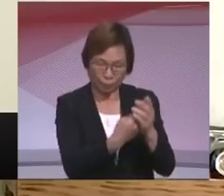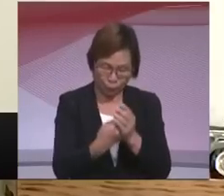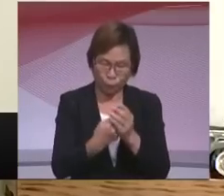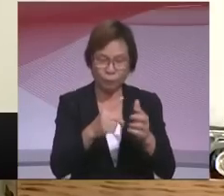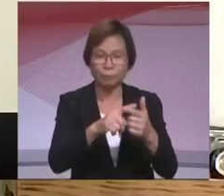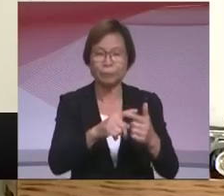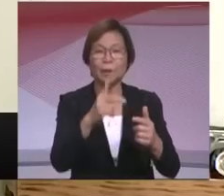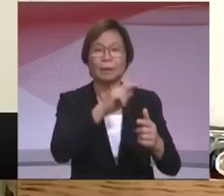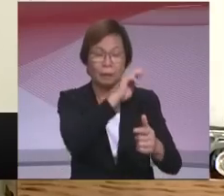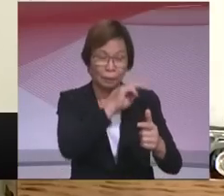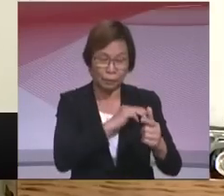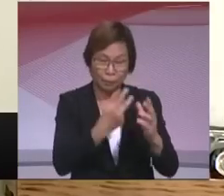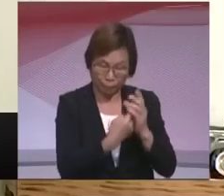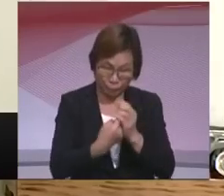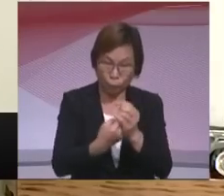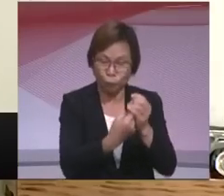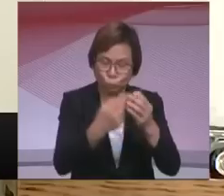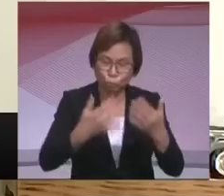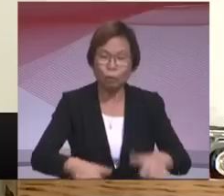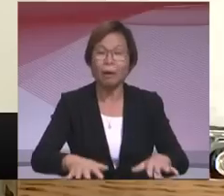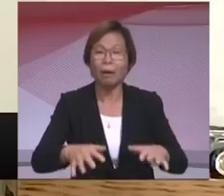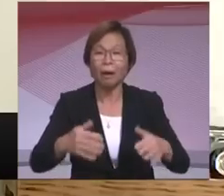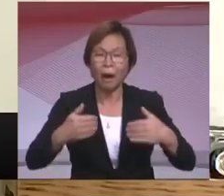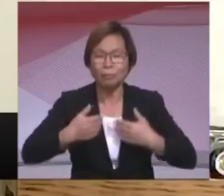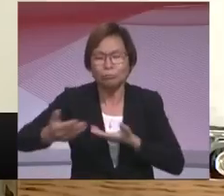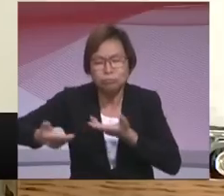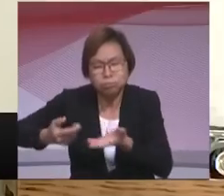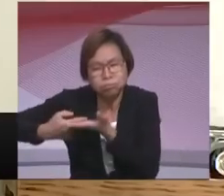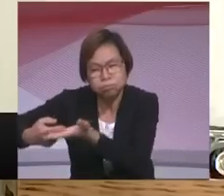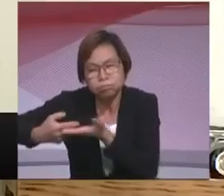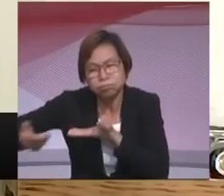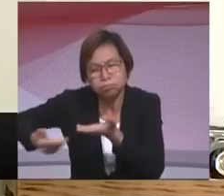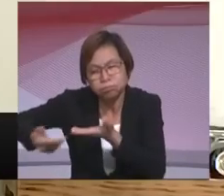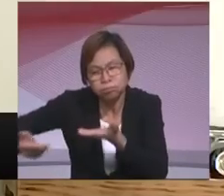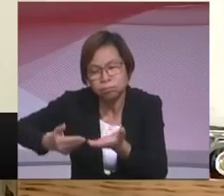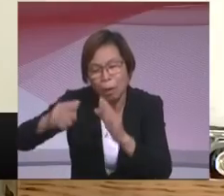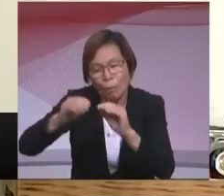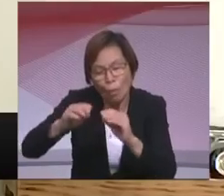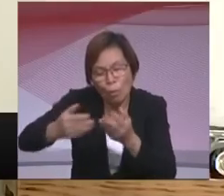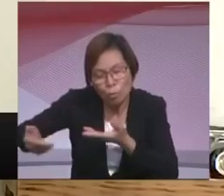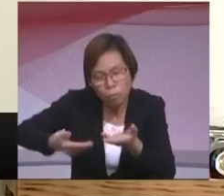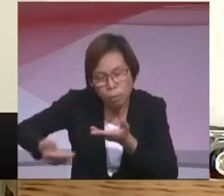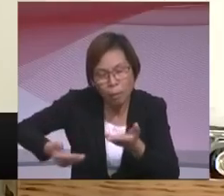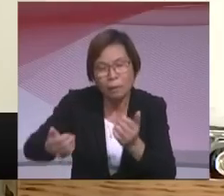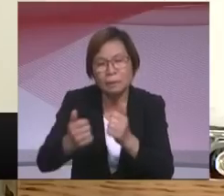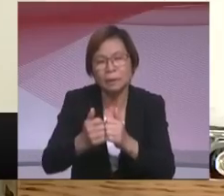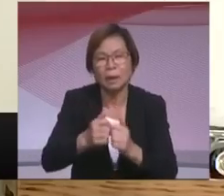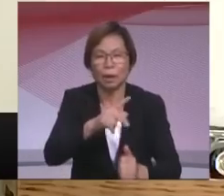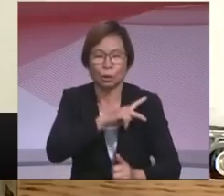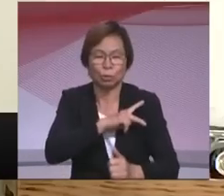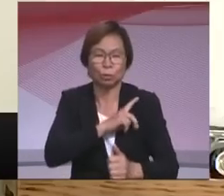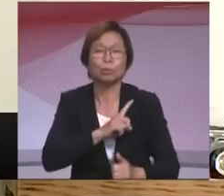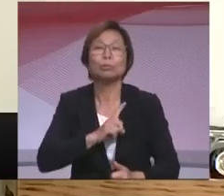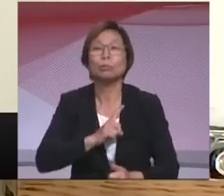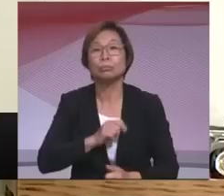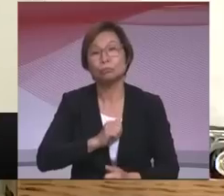Perpaduan, Kementerian Perpaduan, yang telah pun mengadakan perbincangan mesyuarat dengan ketua-ketua